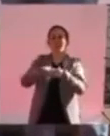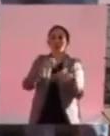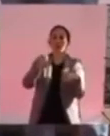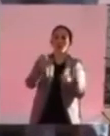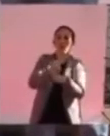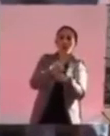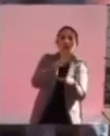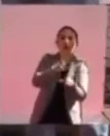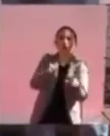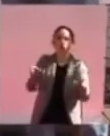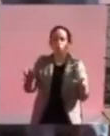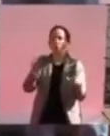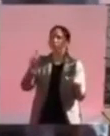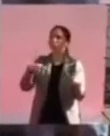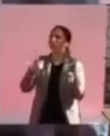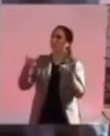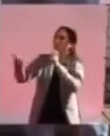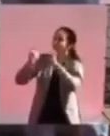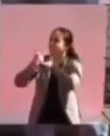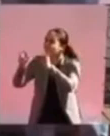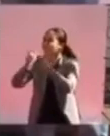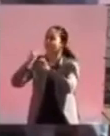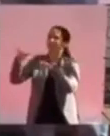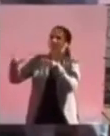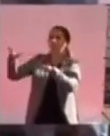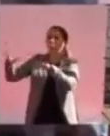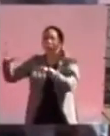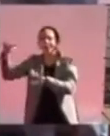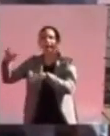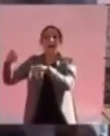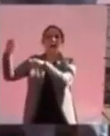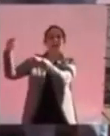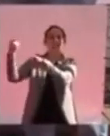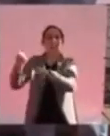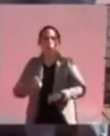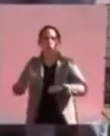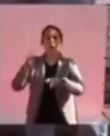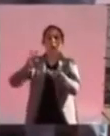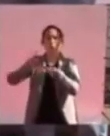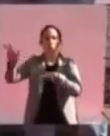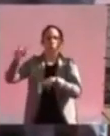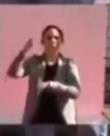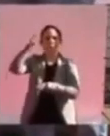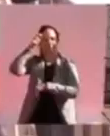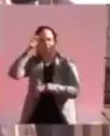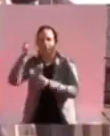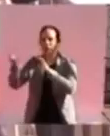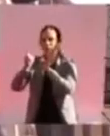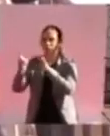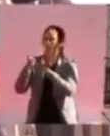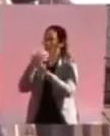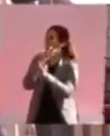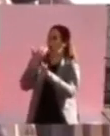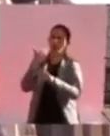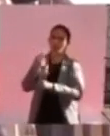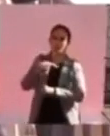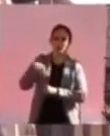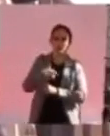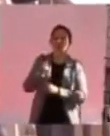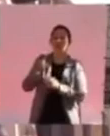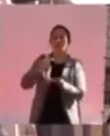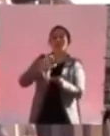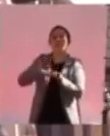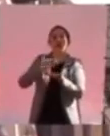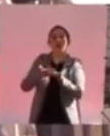istituzioni stato regioni comuni attraverso cui realizzare appunto la terza s un vero